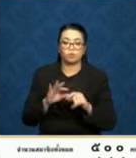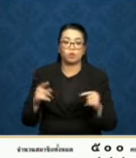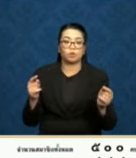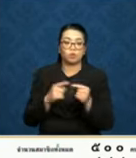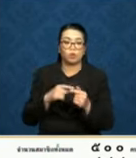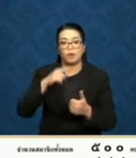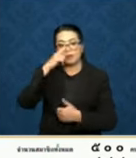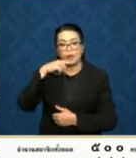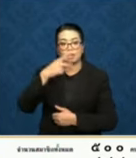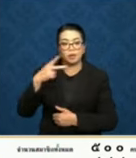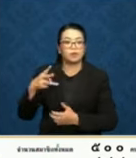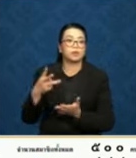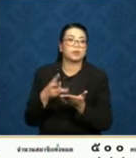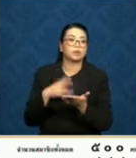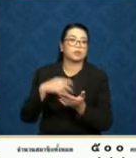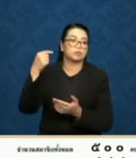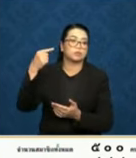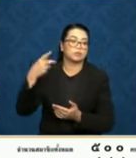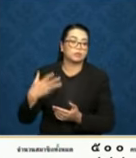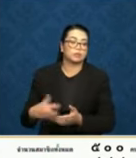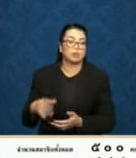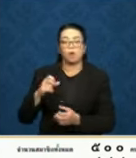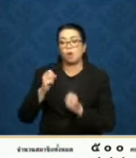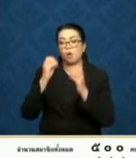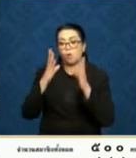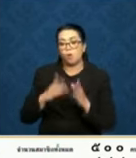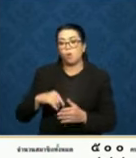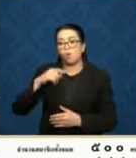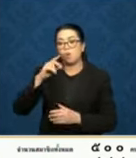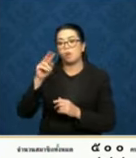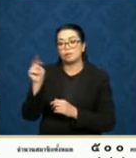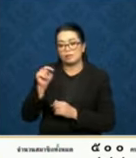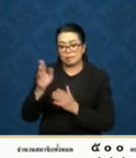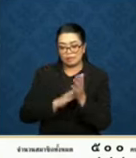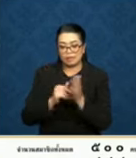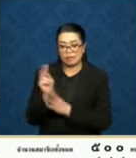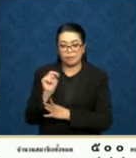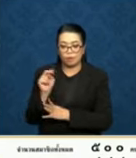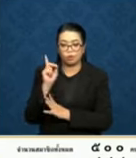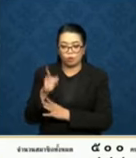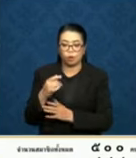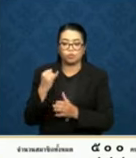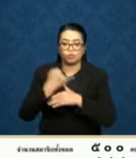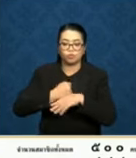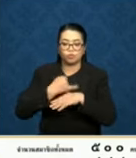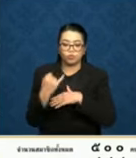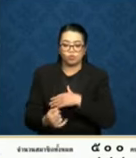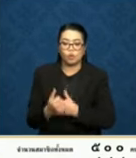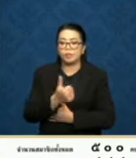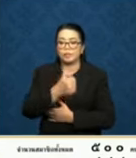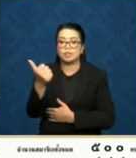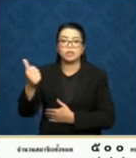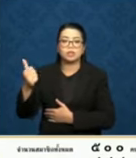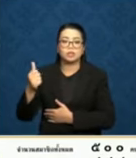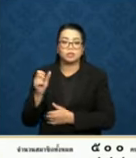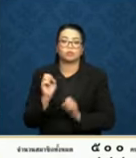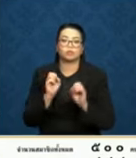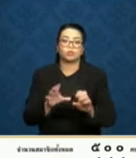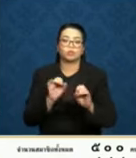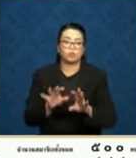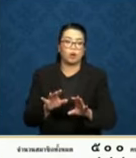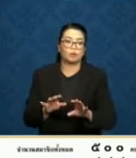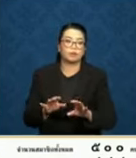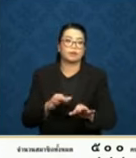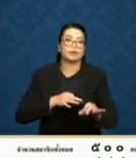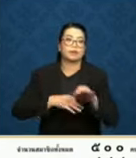ไทย แลวก Light ลมาคับอสีน้เงินนี่คือ ครูที่เราต้องเอาคนที่จบด้านอื่น มาสอนทดแทนในสาขาที่